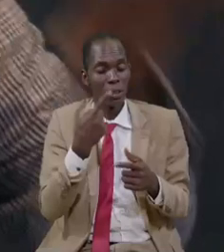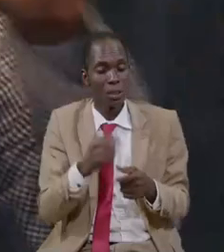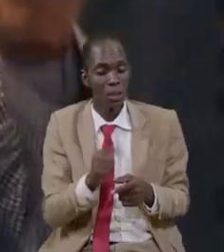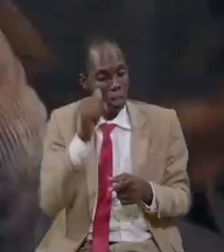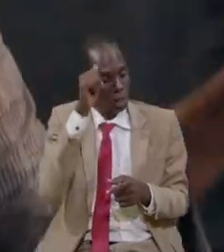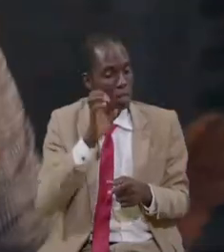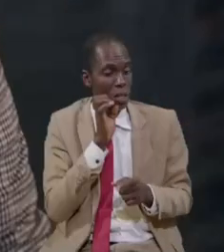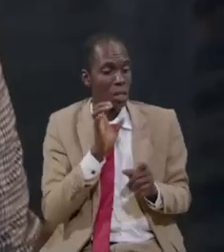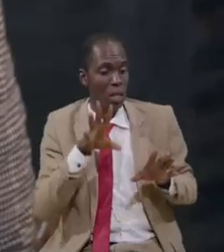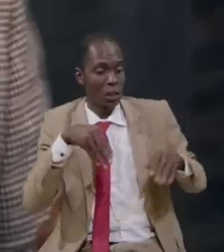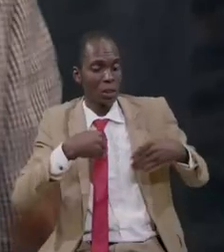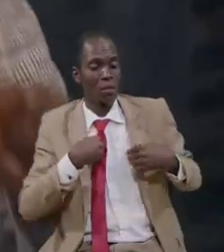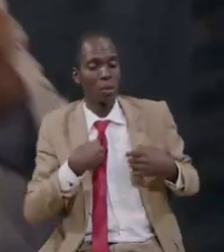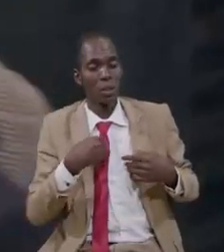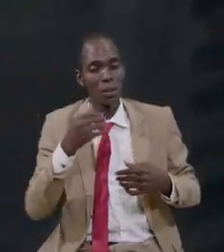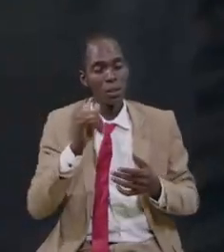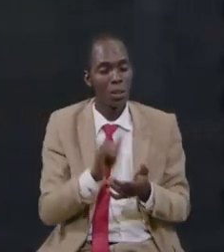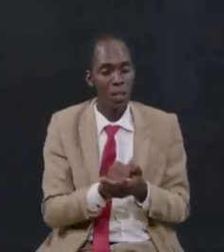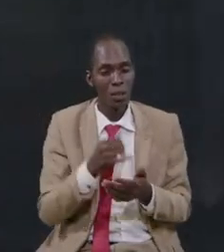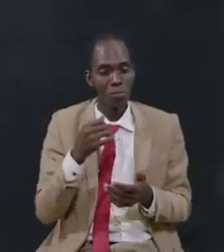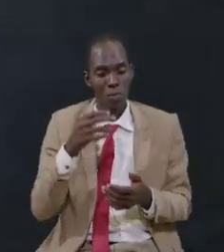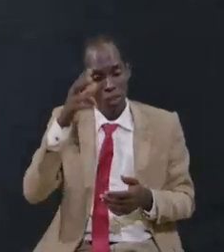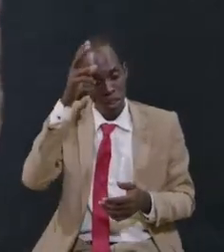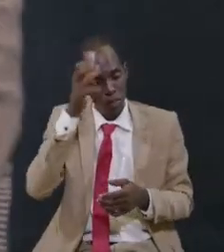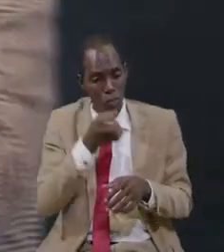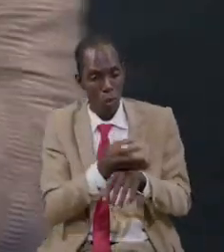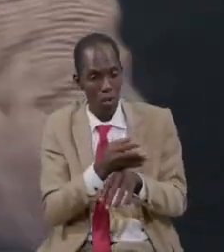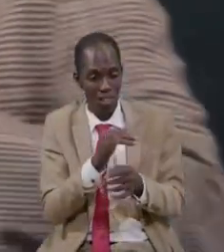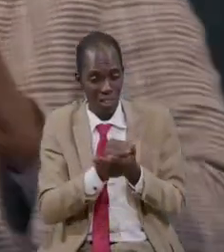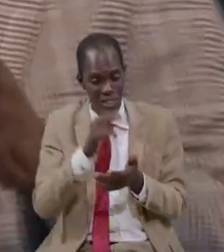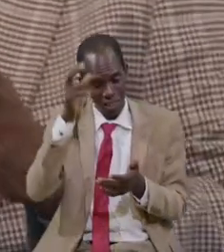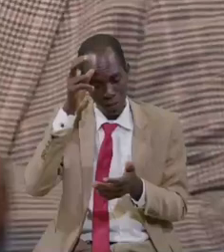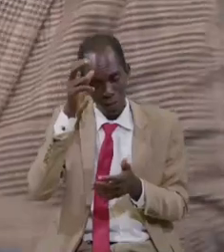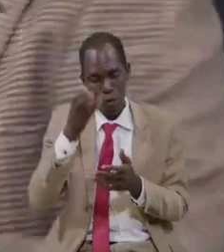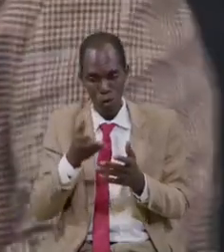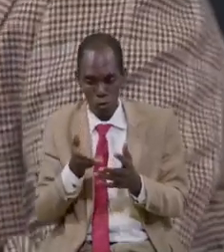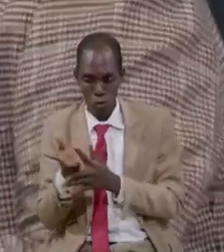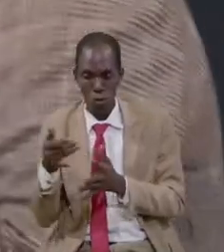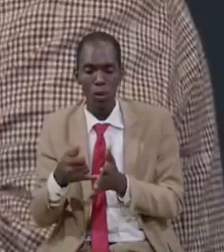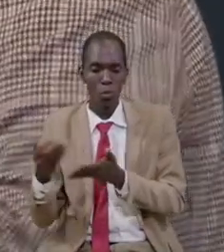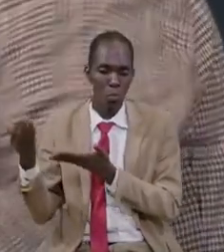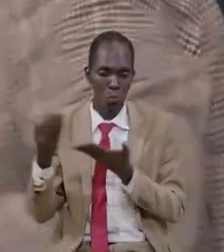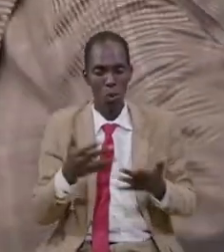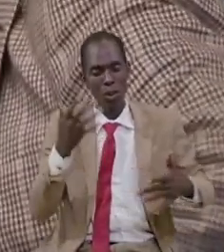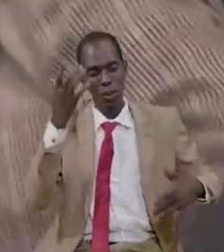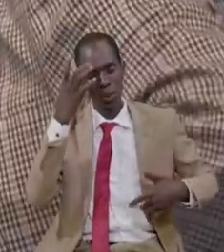cédé, ce diable a envoyé les maladies dans leur vie. C'est pourquoi la Bible dit, comment Dieu a